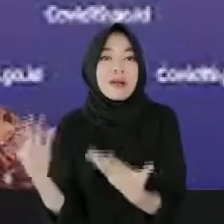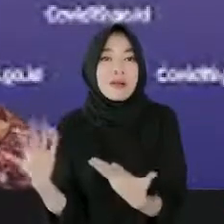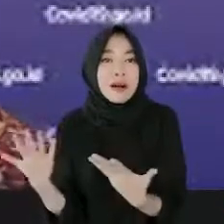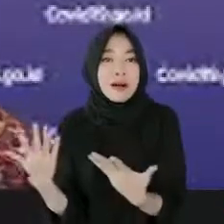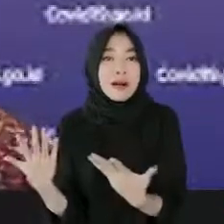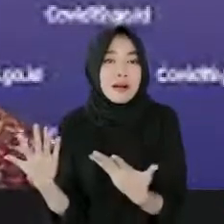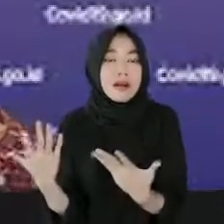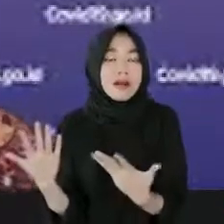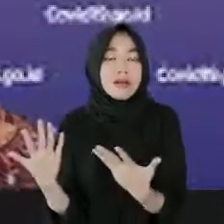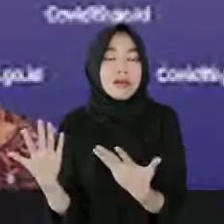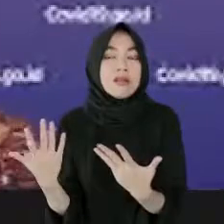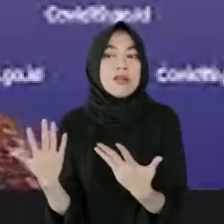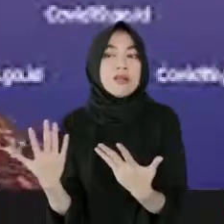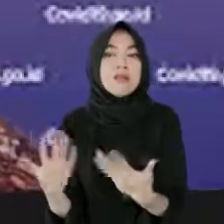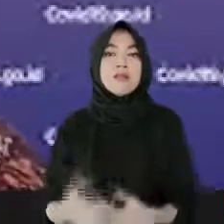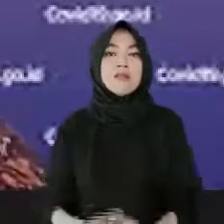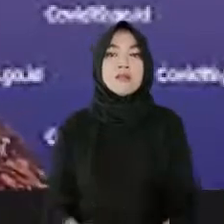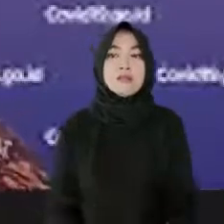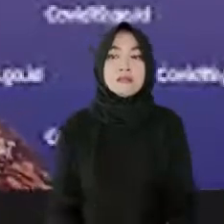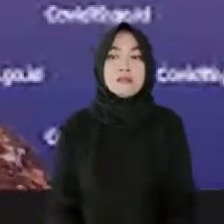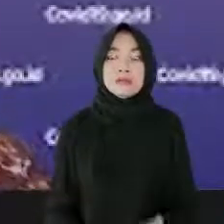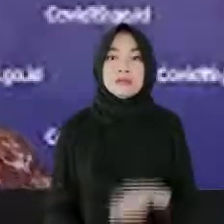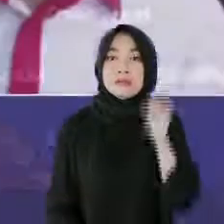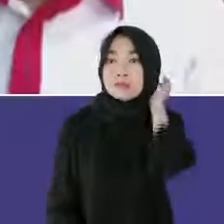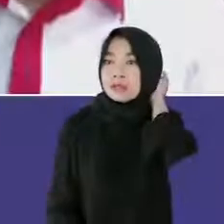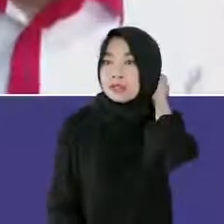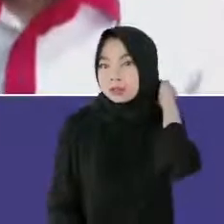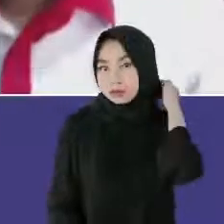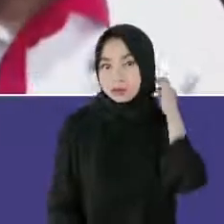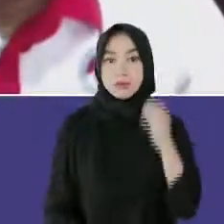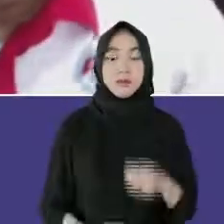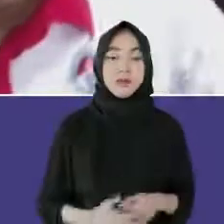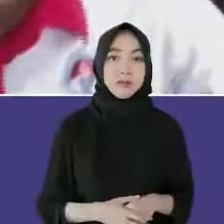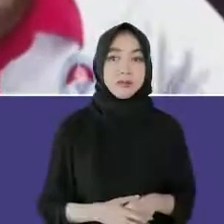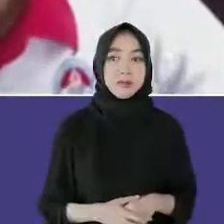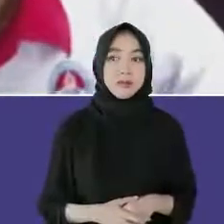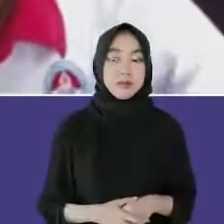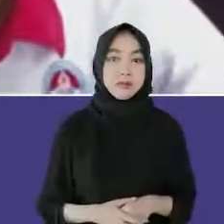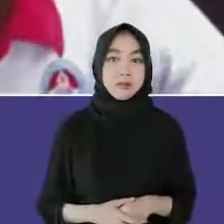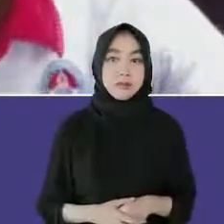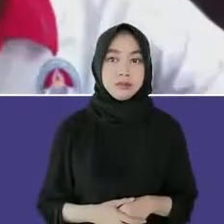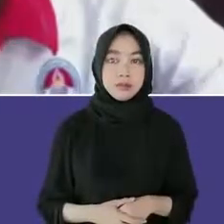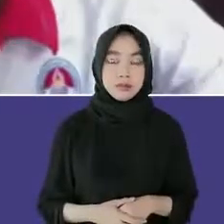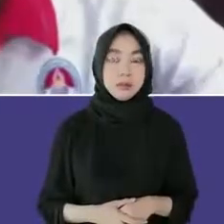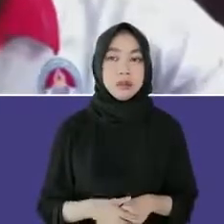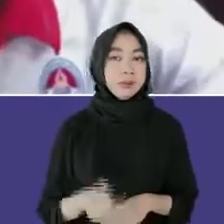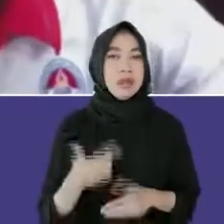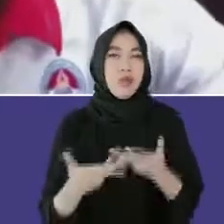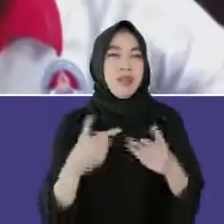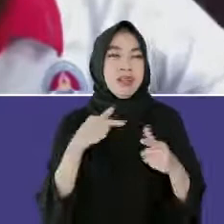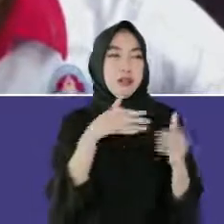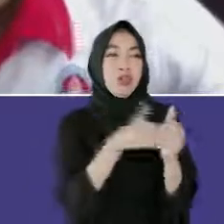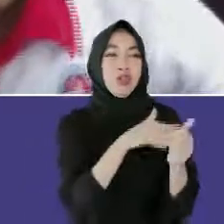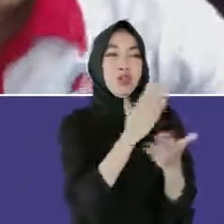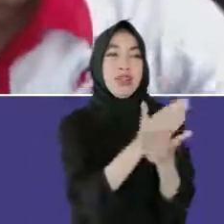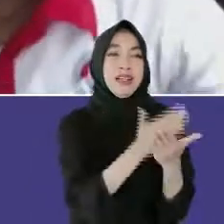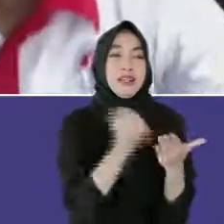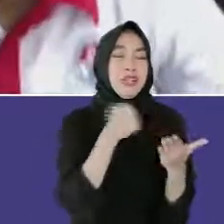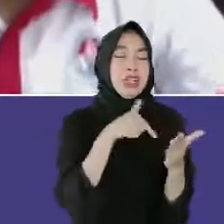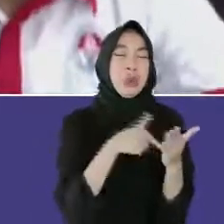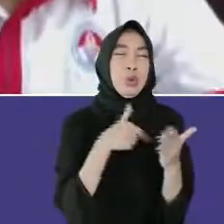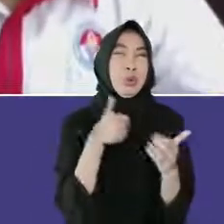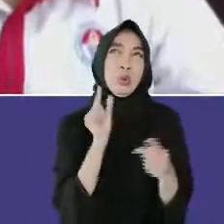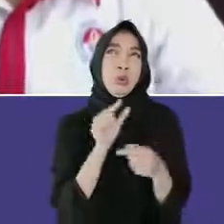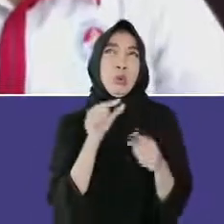mereka yang akan terlibat di pohon ini yang maupun kegiatan olahraga yang besar yang akan terjadi ya Pak pagar top ini